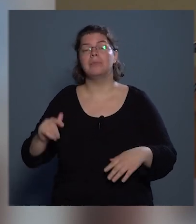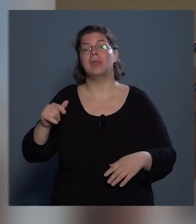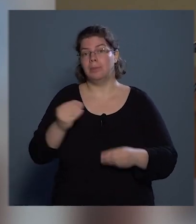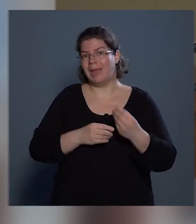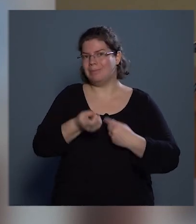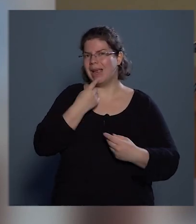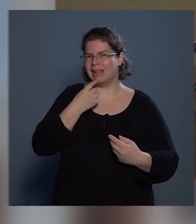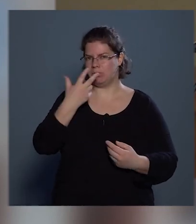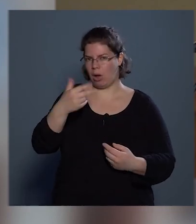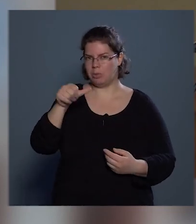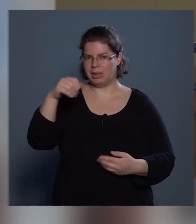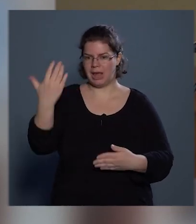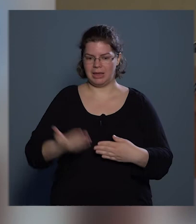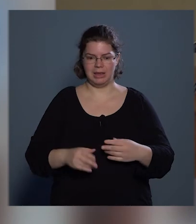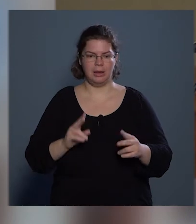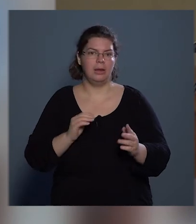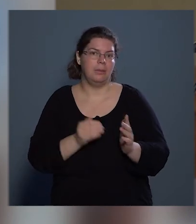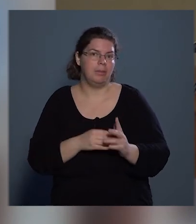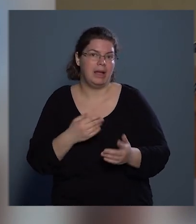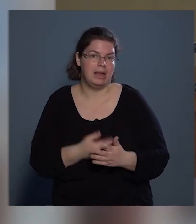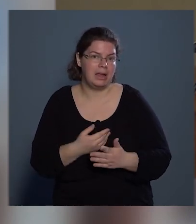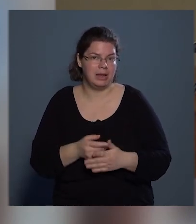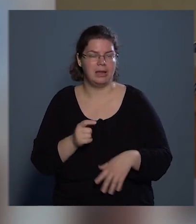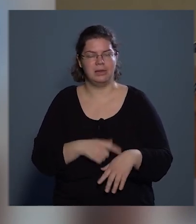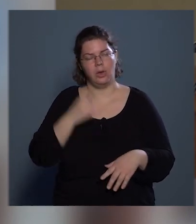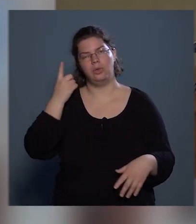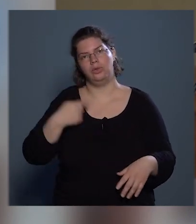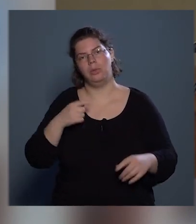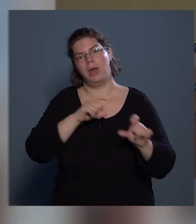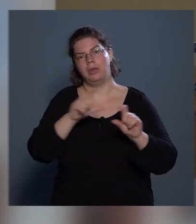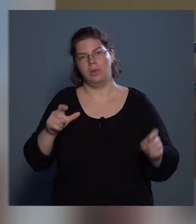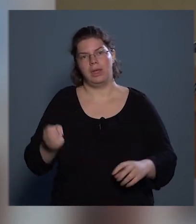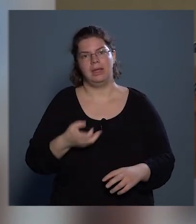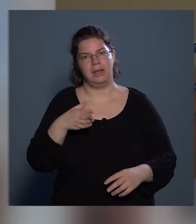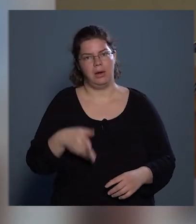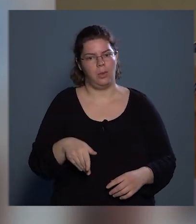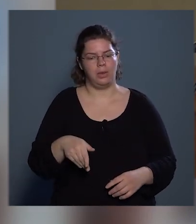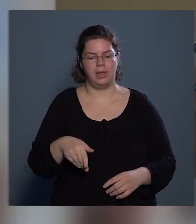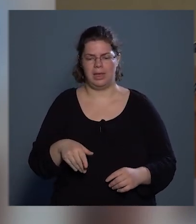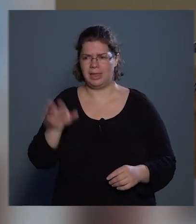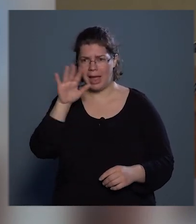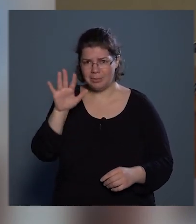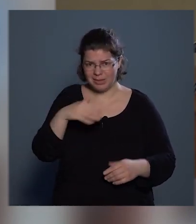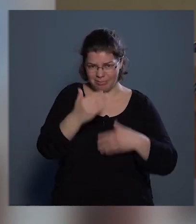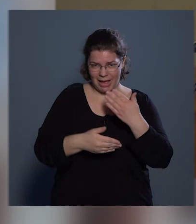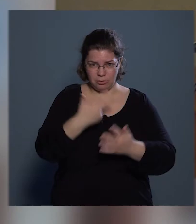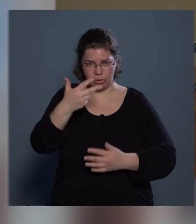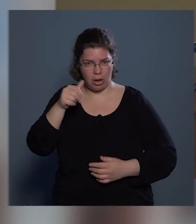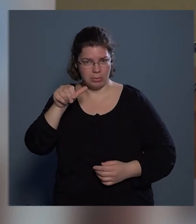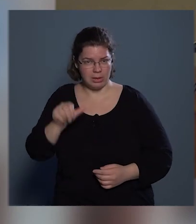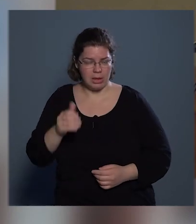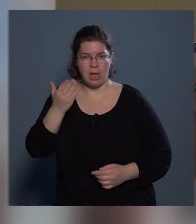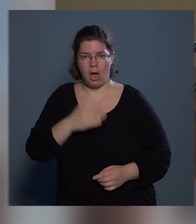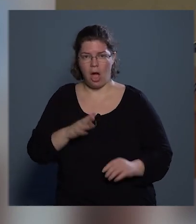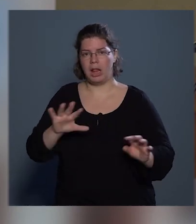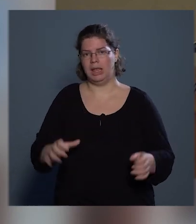31-ig még akkor is lett volna idő. Tudom, azóta kiderült, hogy ez elvileg május 31, ha